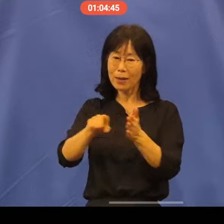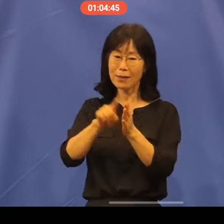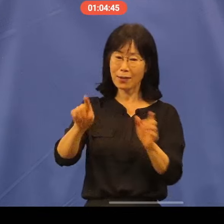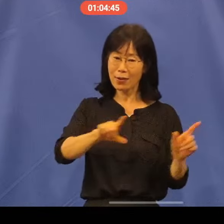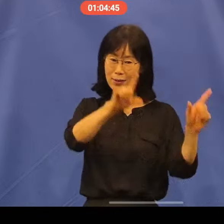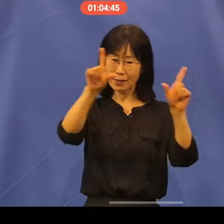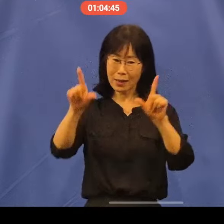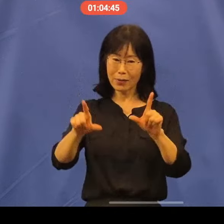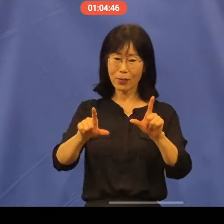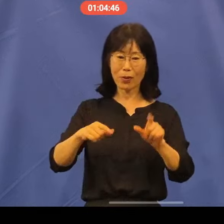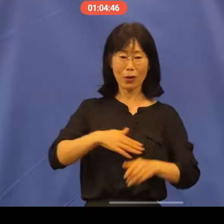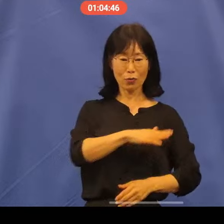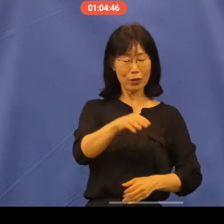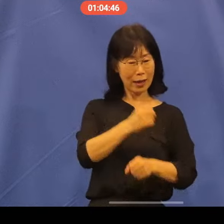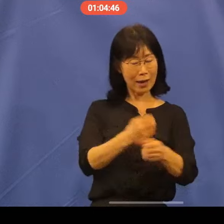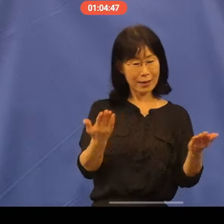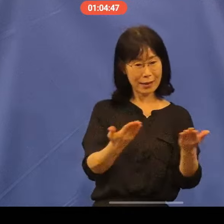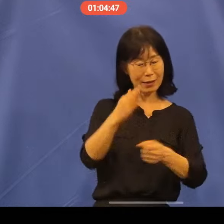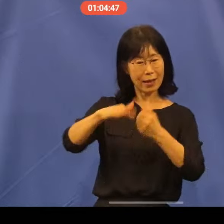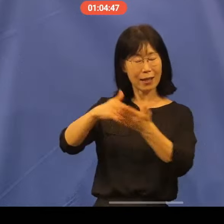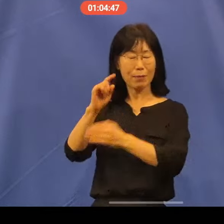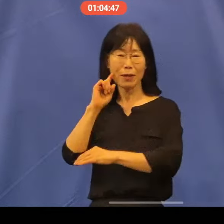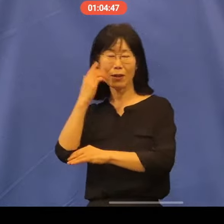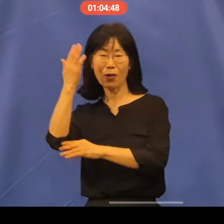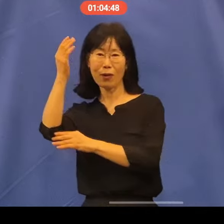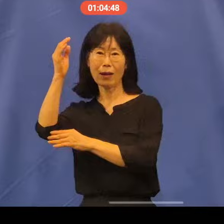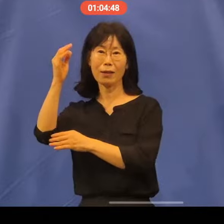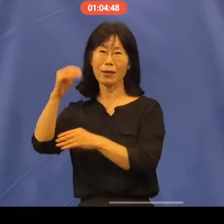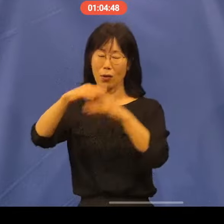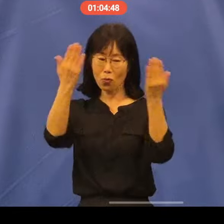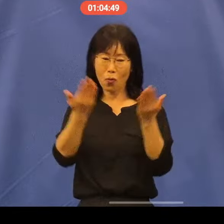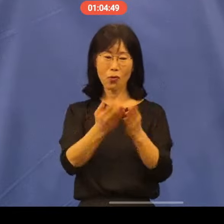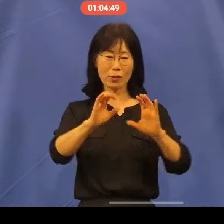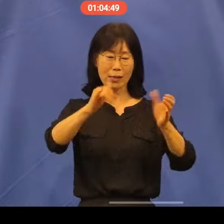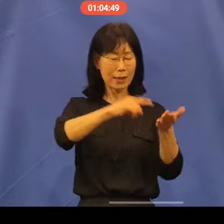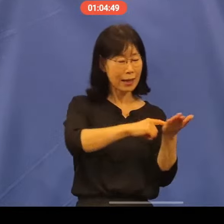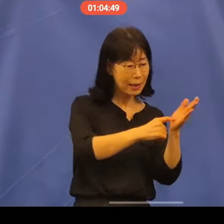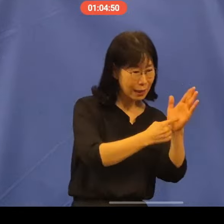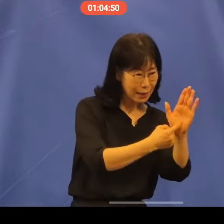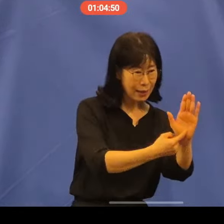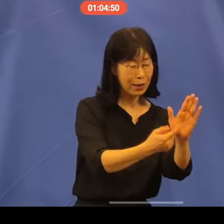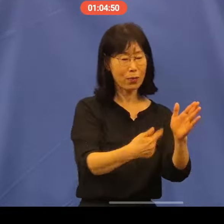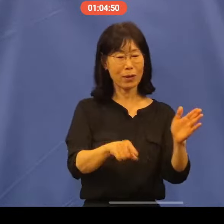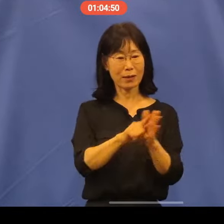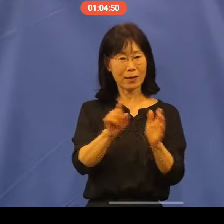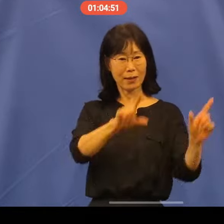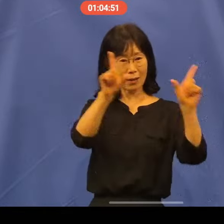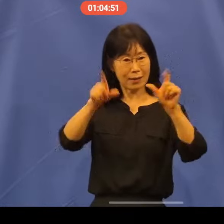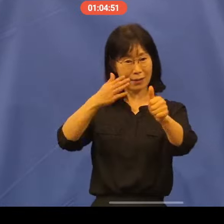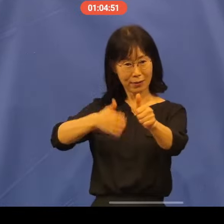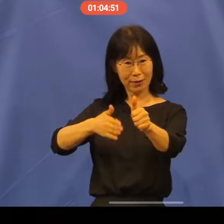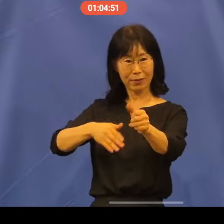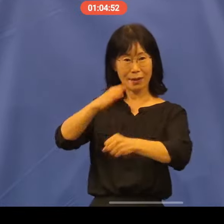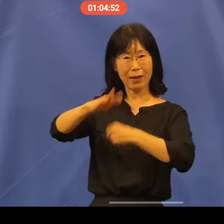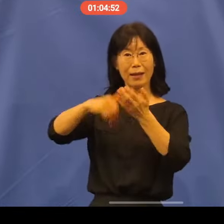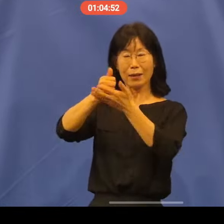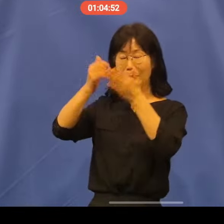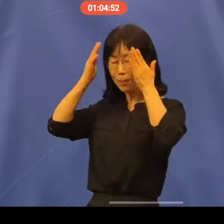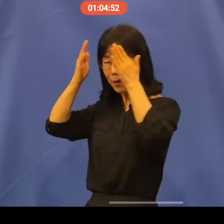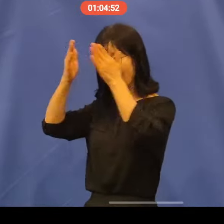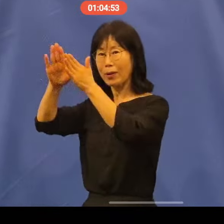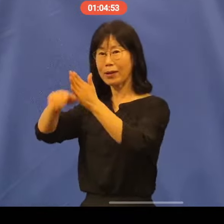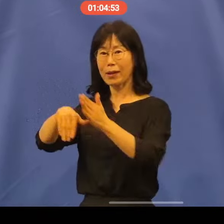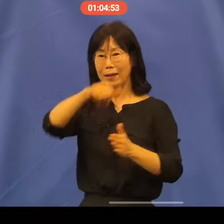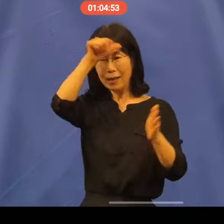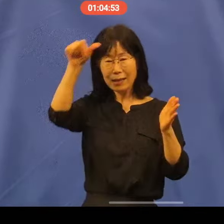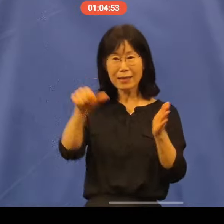온 땅에 드러내고 우리의 삶의 목적이 오직 하나님의 뜻과 그분의 영광에 고정하기만 한다면 우리의 인생에 꼬이고